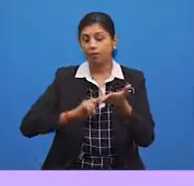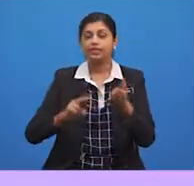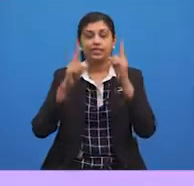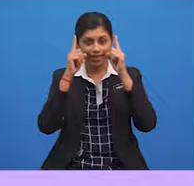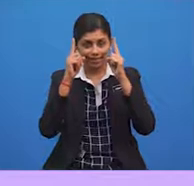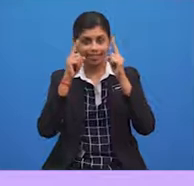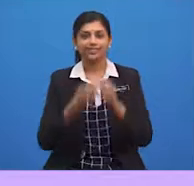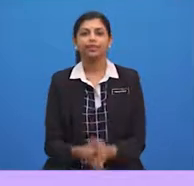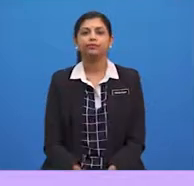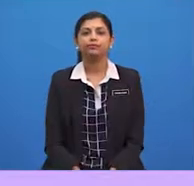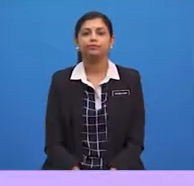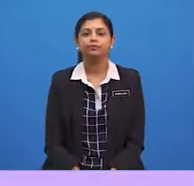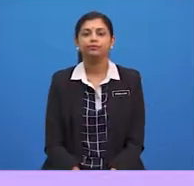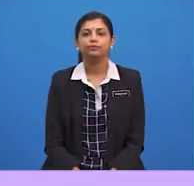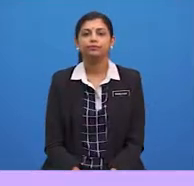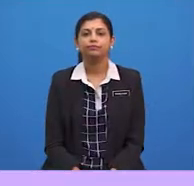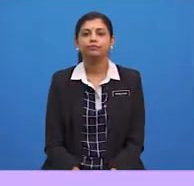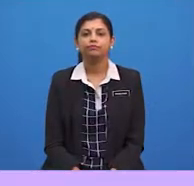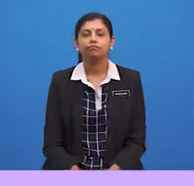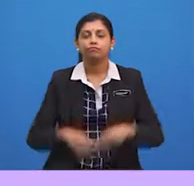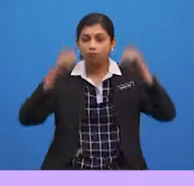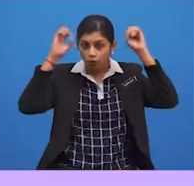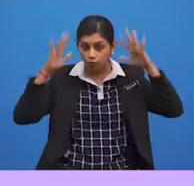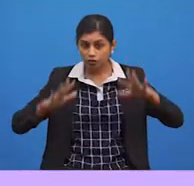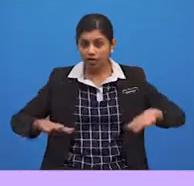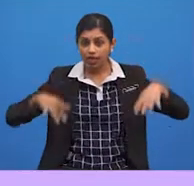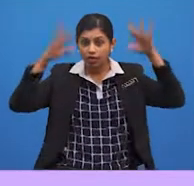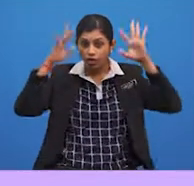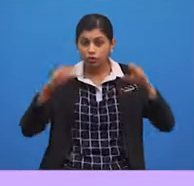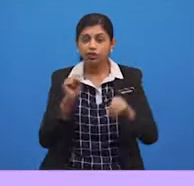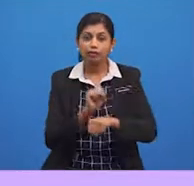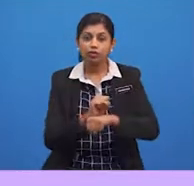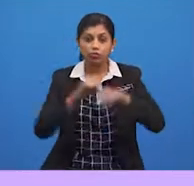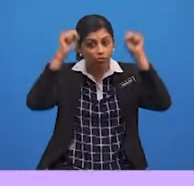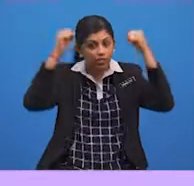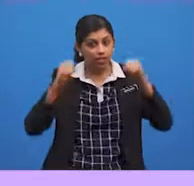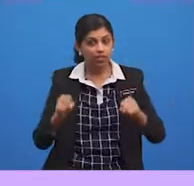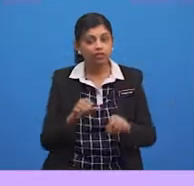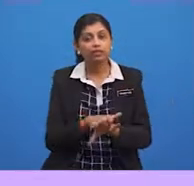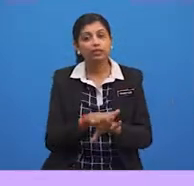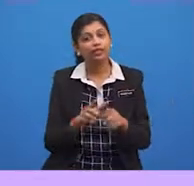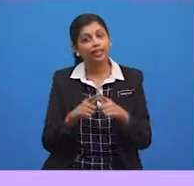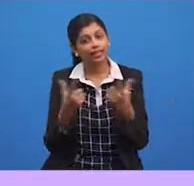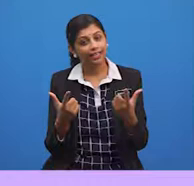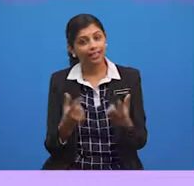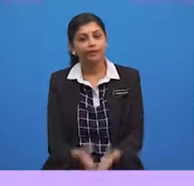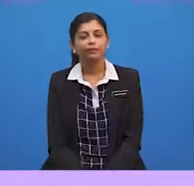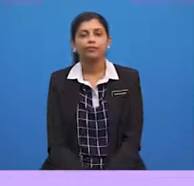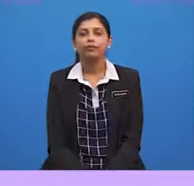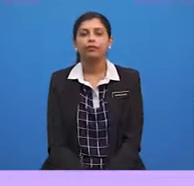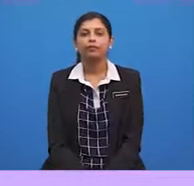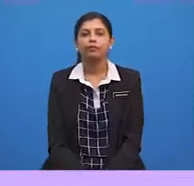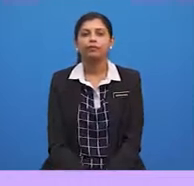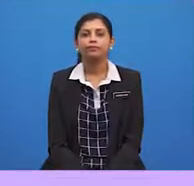Kerpasan ialah istilah hujan, hujan batu, salji dan sebagainya yang